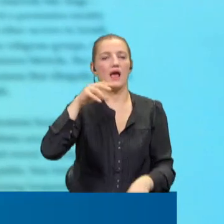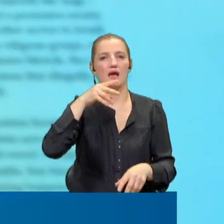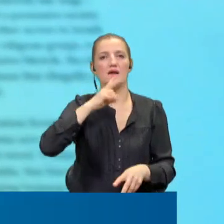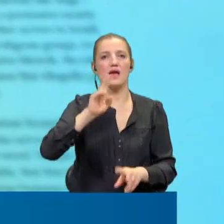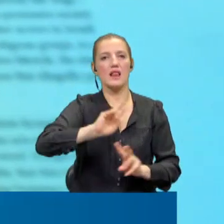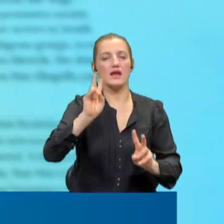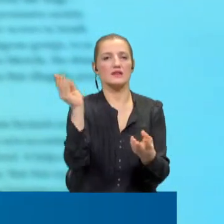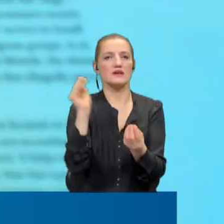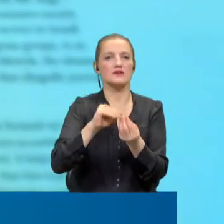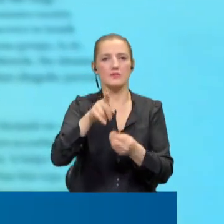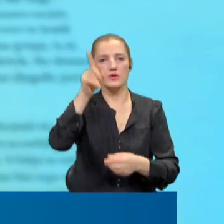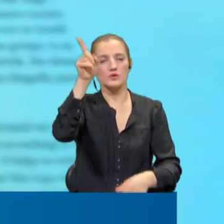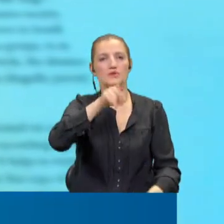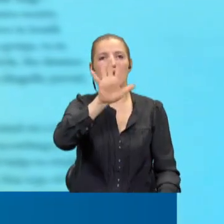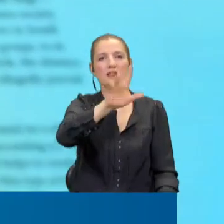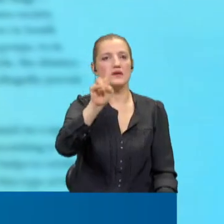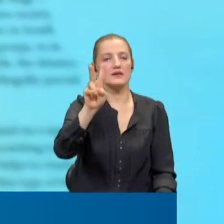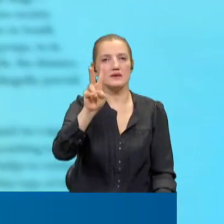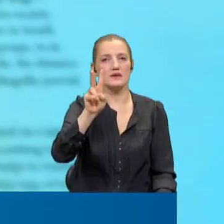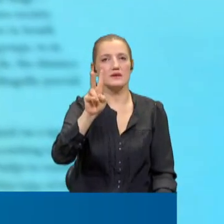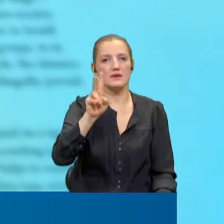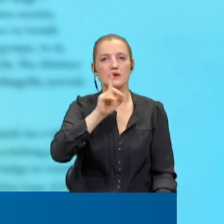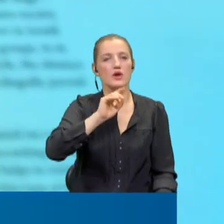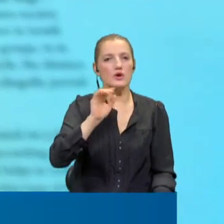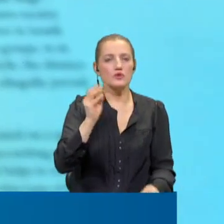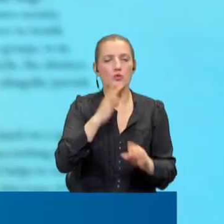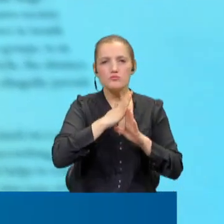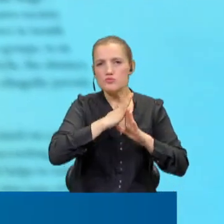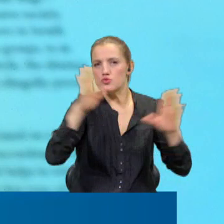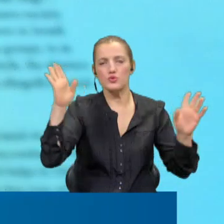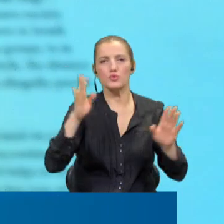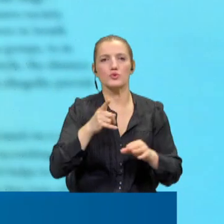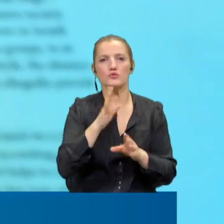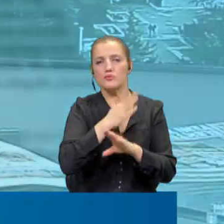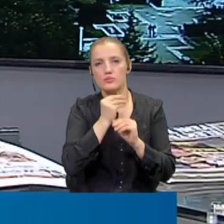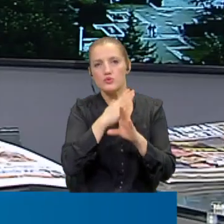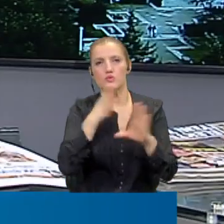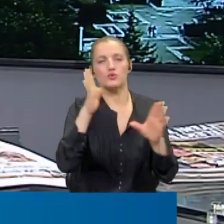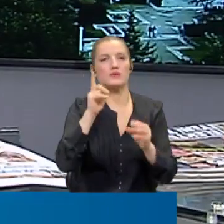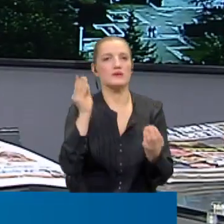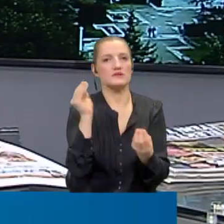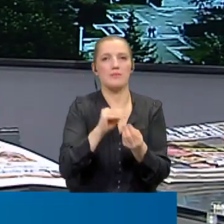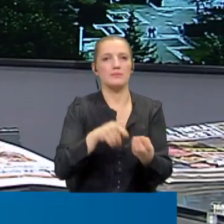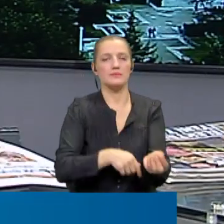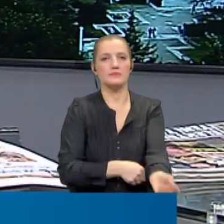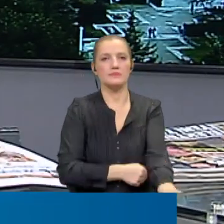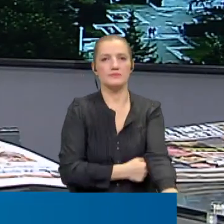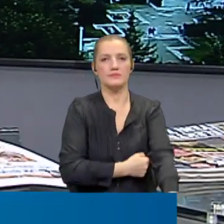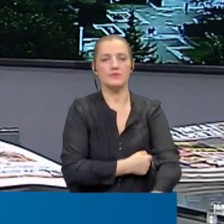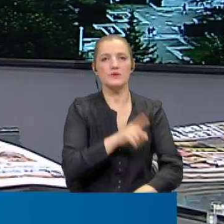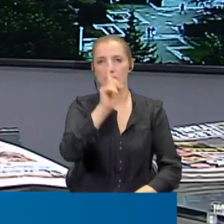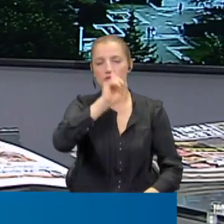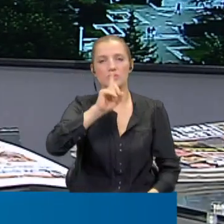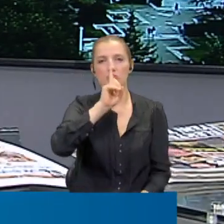yani Yüzde 52'lik Ozan var ya Uzaktan korkunç büyük bir rakam Hani o kendisi başlı başına yüzde 51 o